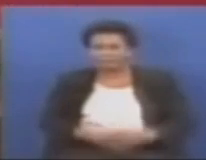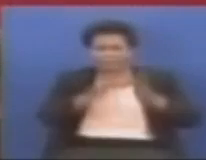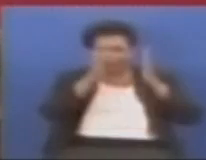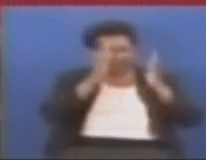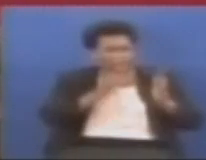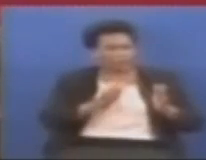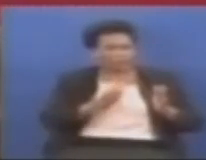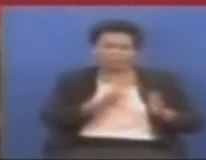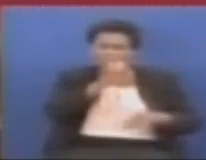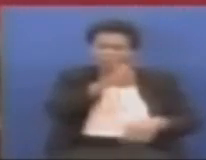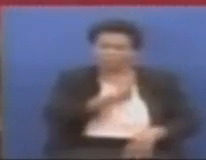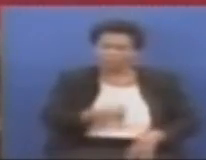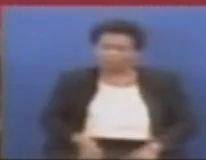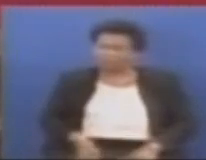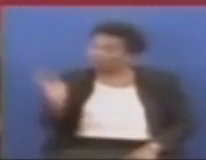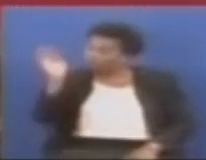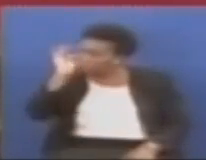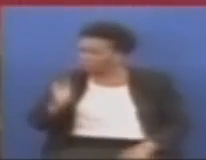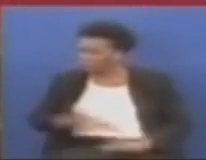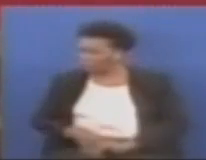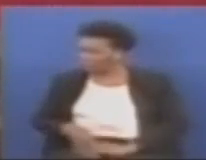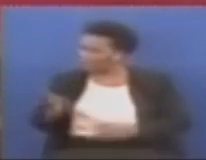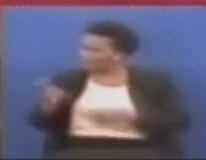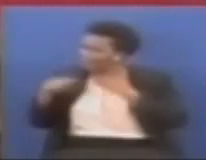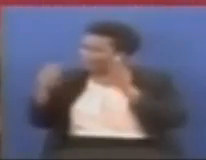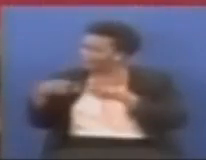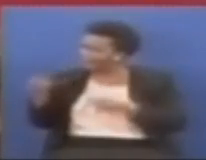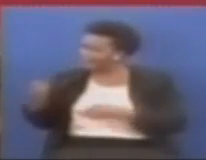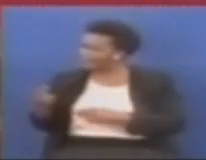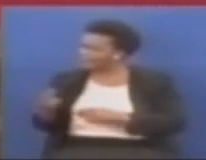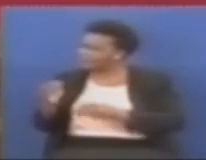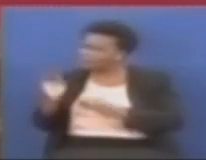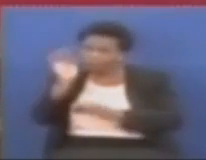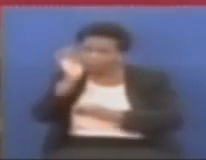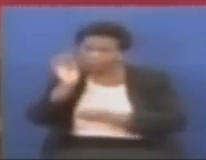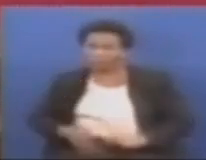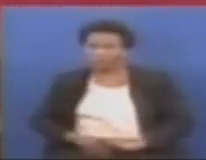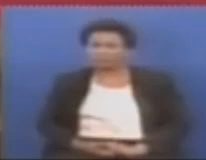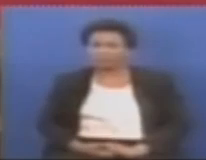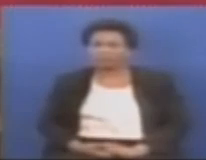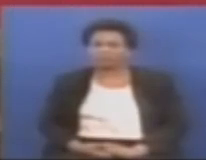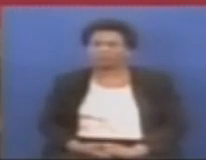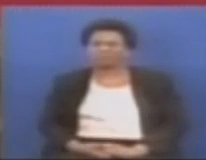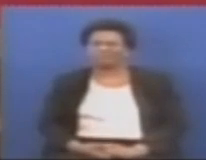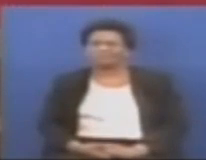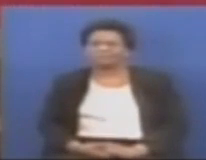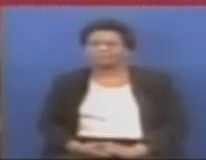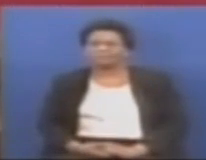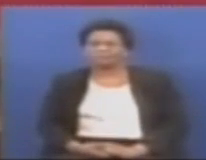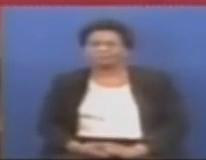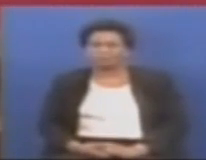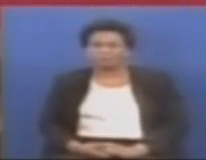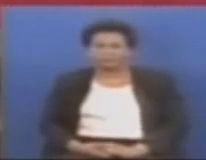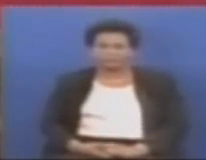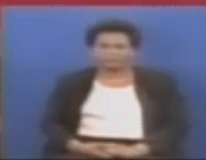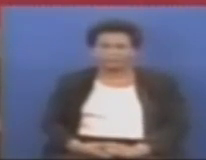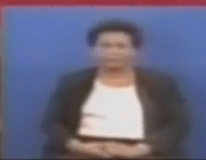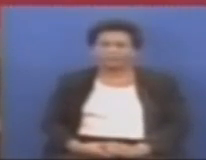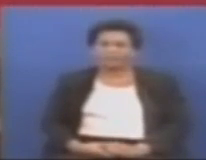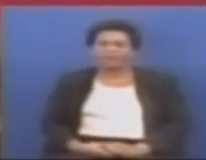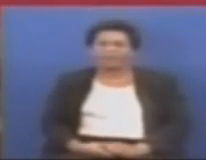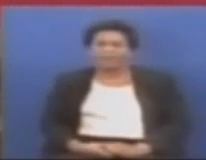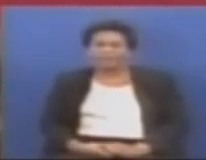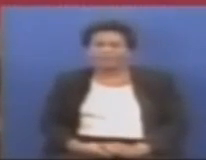kuchukua hatua na kufanyia kazi mambo haya. Na jambo la pili, amesema juu ya nyavu zilizochomwa pale Kirwa. Mheshimiwa